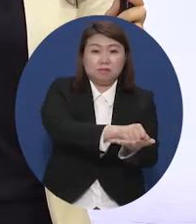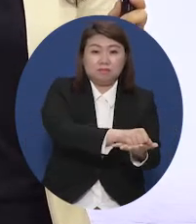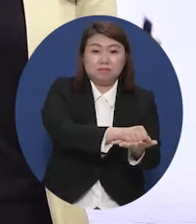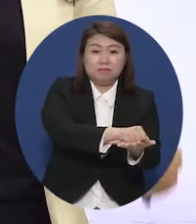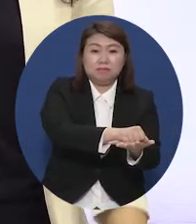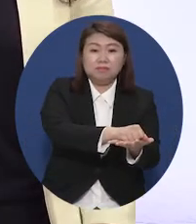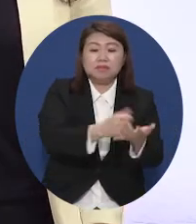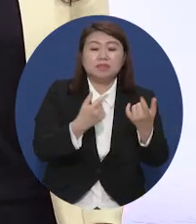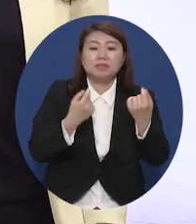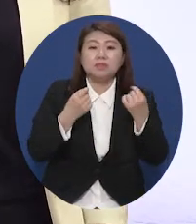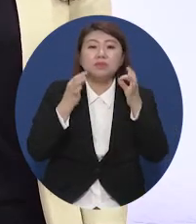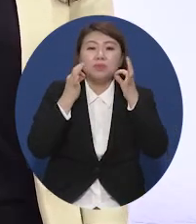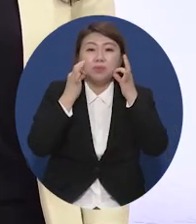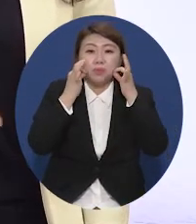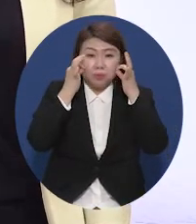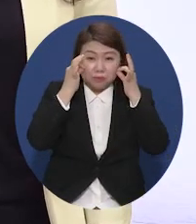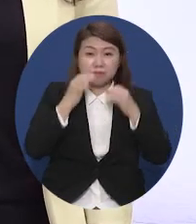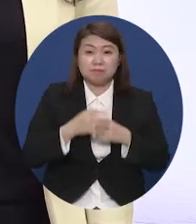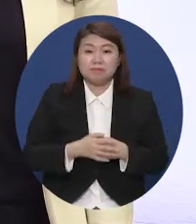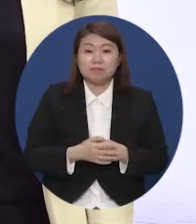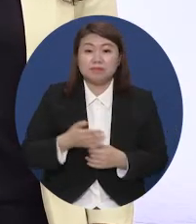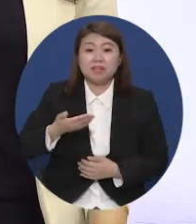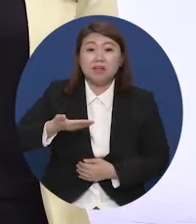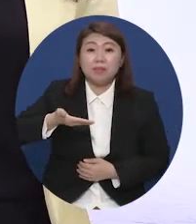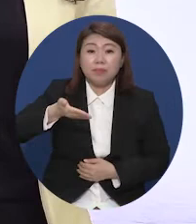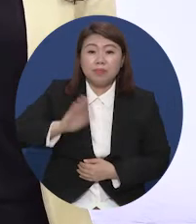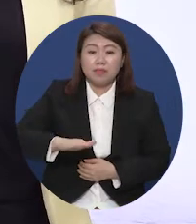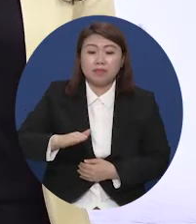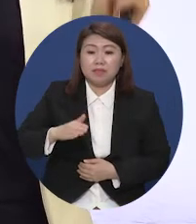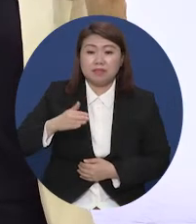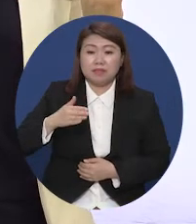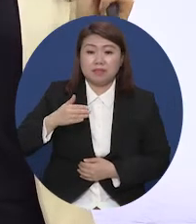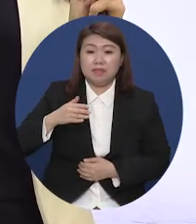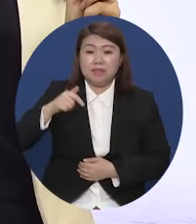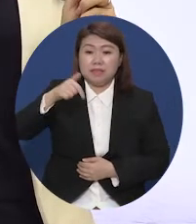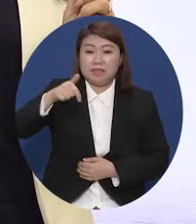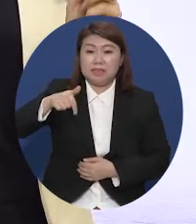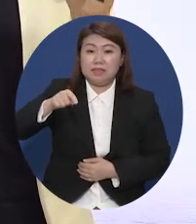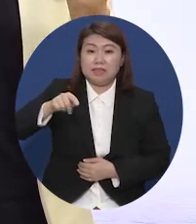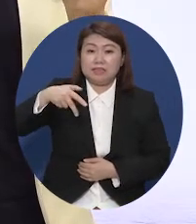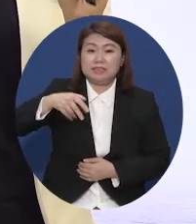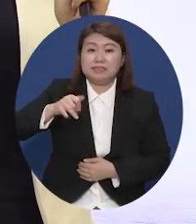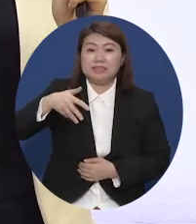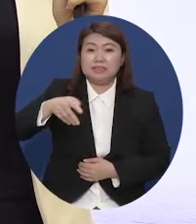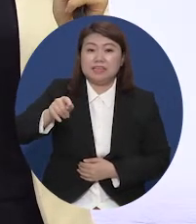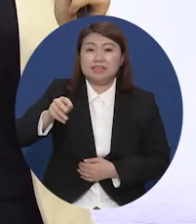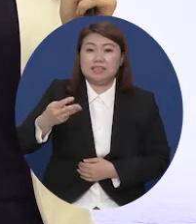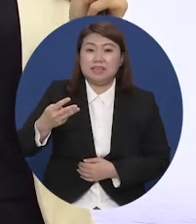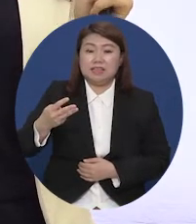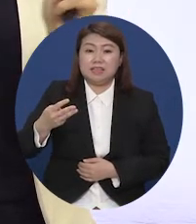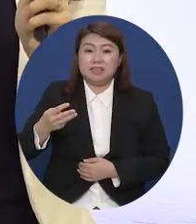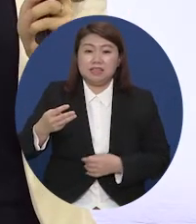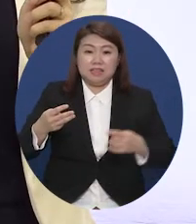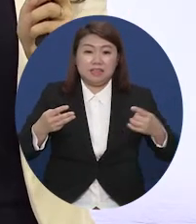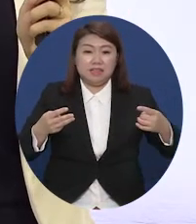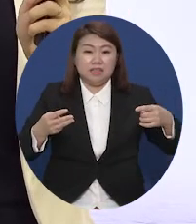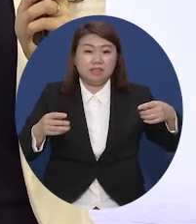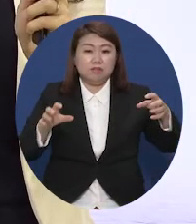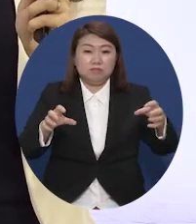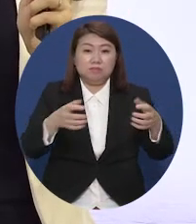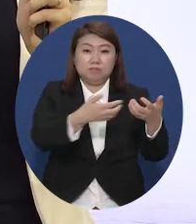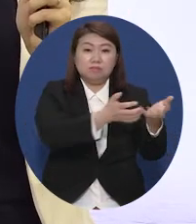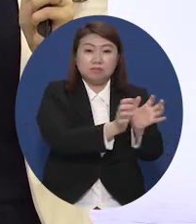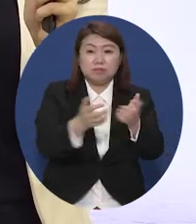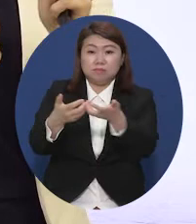정복하는 그런 묘략을 쓰고 있었는데요 당시에 깍지킬 부족과 끼체 부족은 라이벌